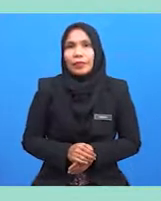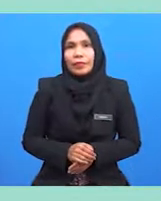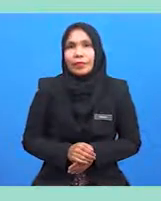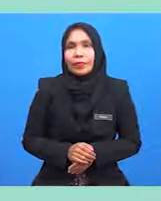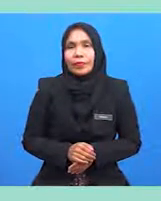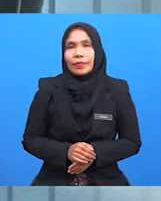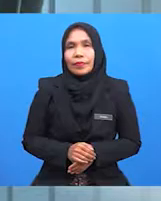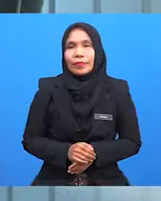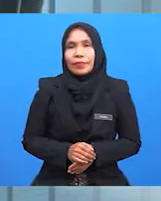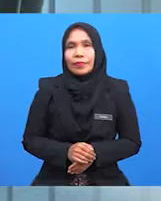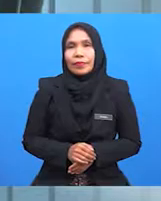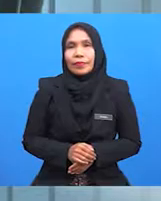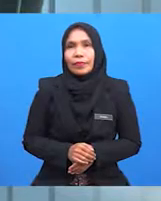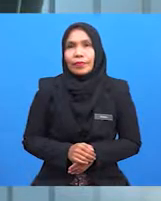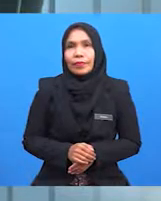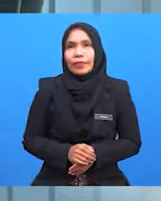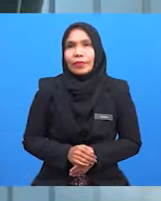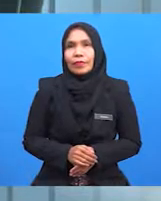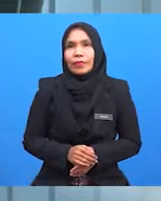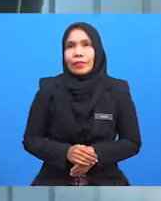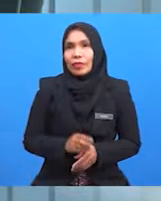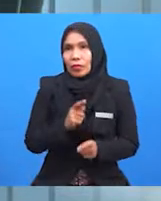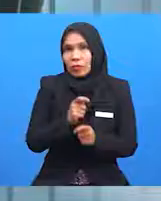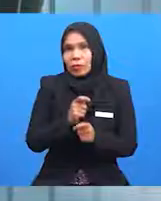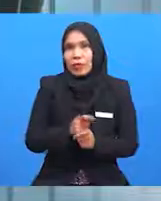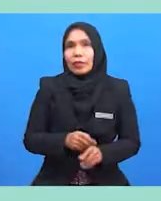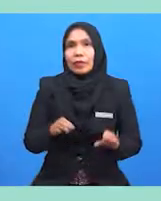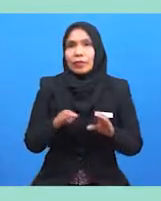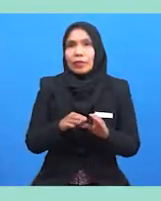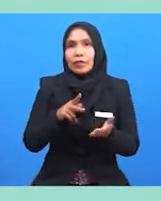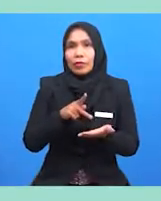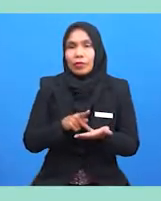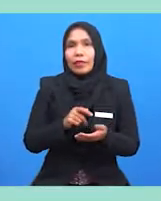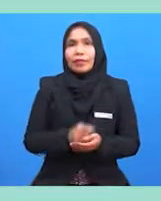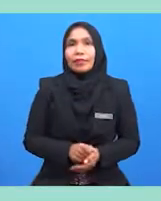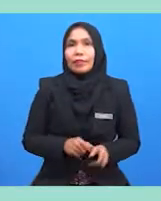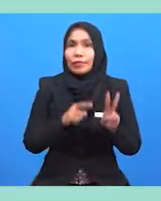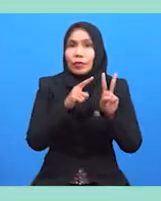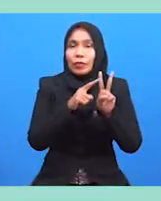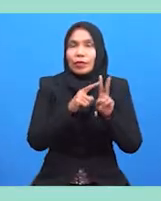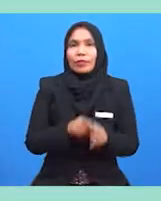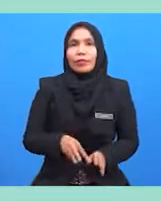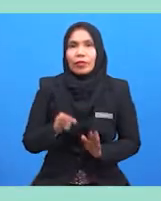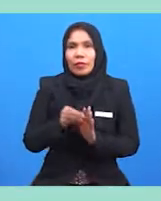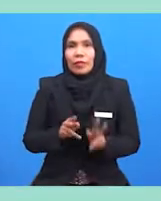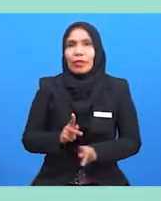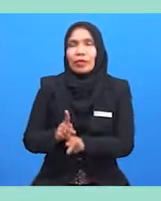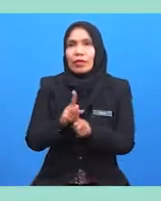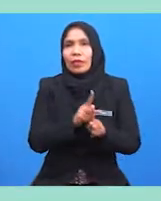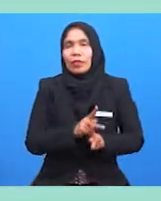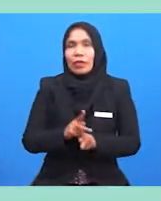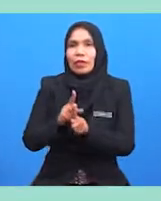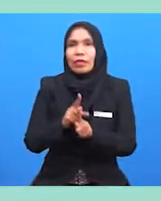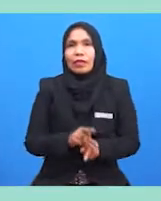RM80.59. Fungsi Bank Pusat yang kedua pula adalah mengawal kestabilan nilai mata wang.